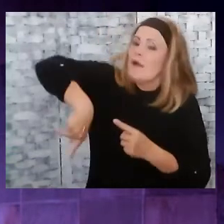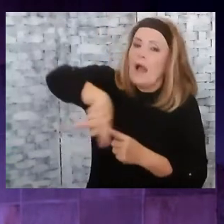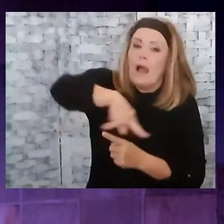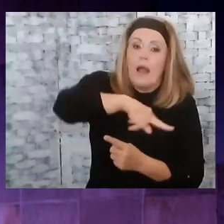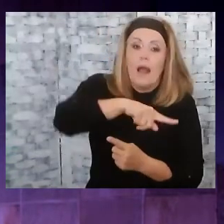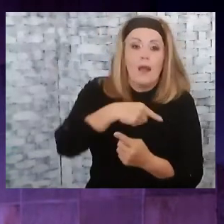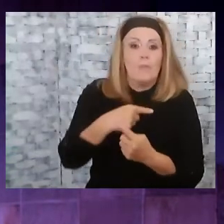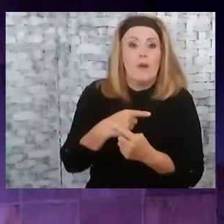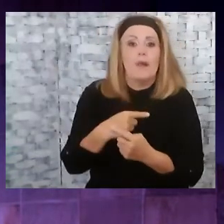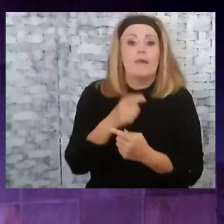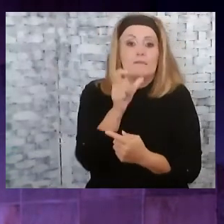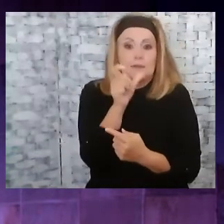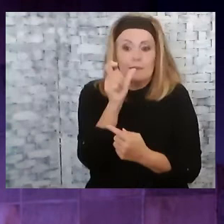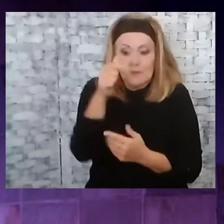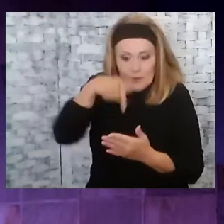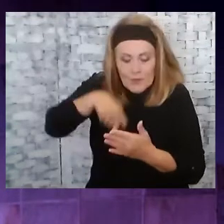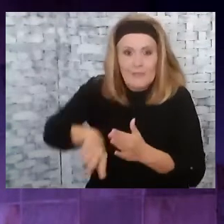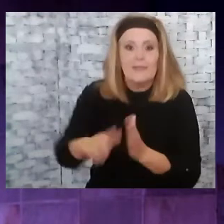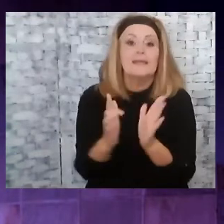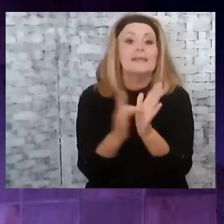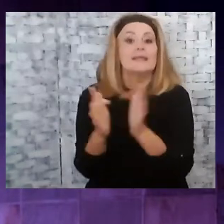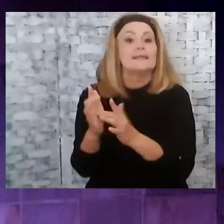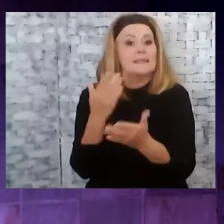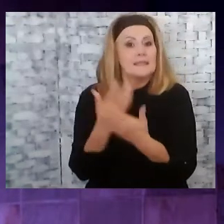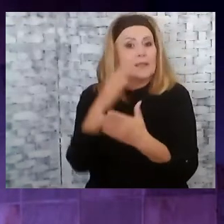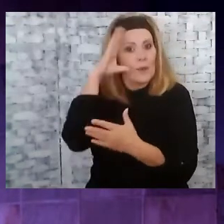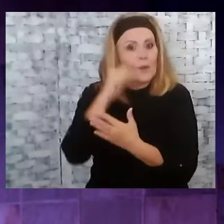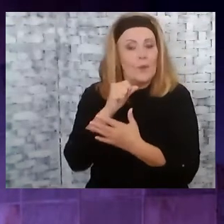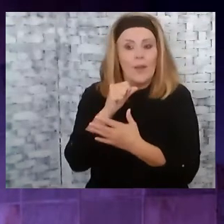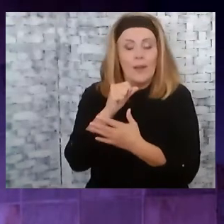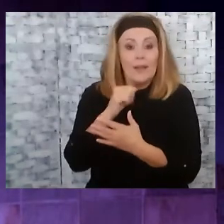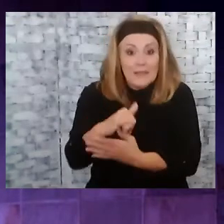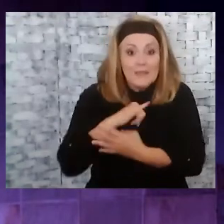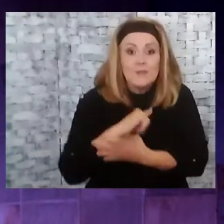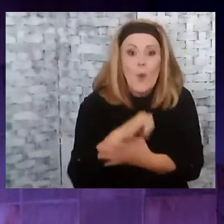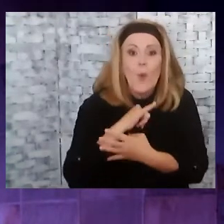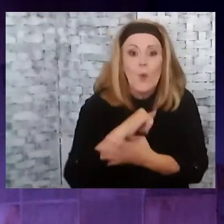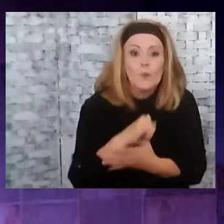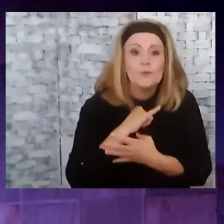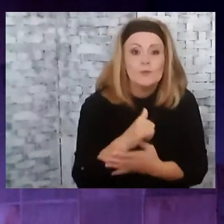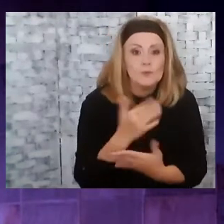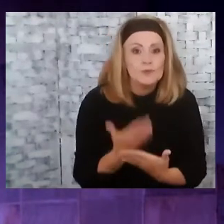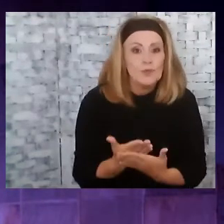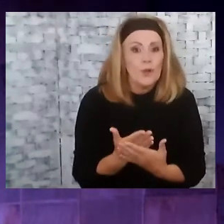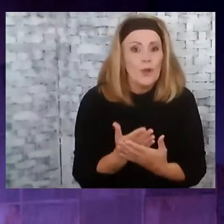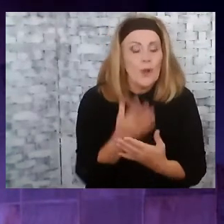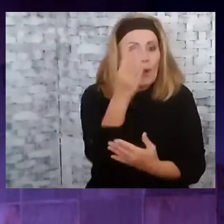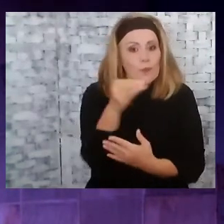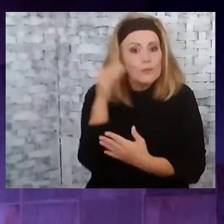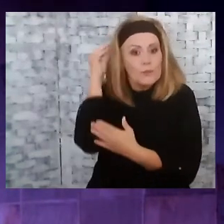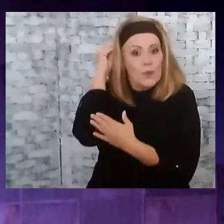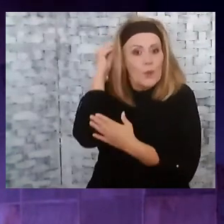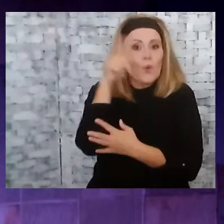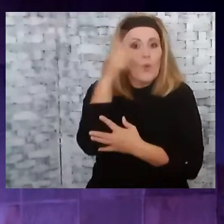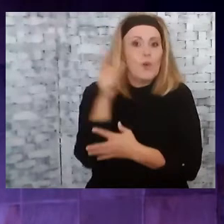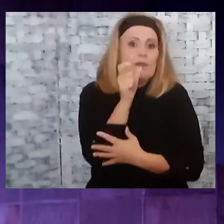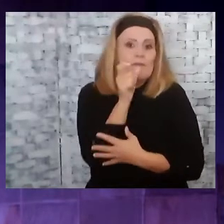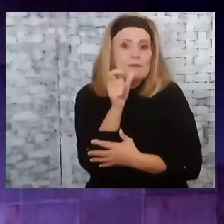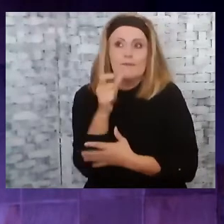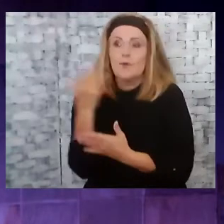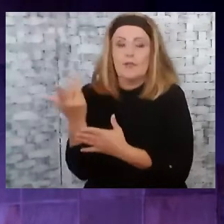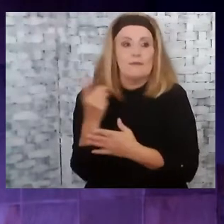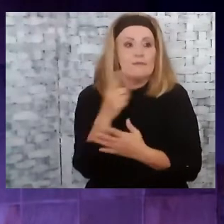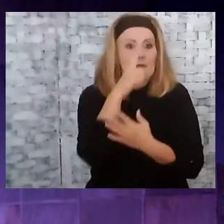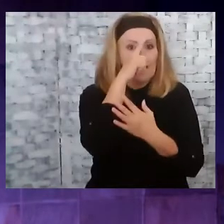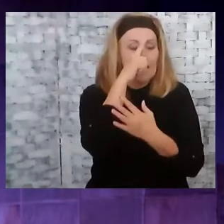my sal glo. Dis ek en jy. Ons het woorde gehoor van daai disciples, van Johannes en Matteus, van hulle af het ons woorde gehoor.